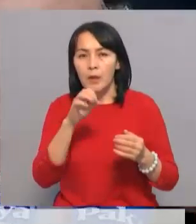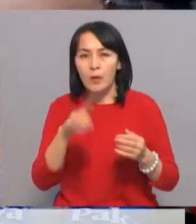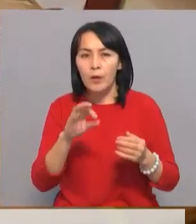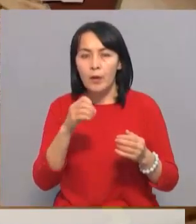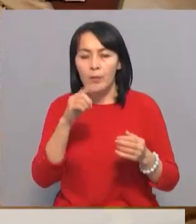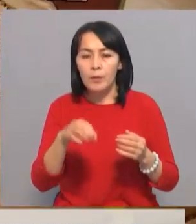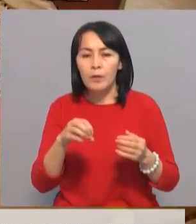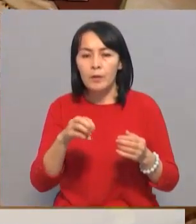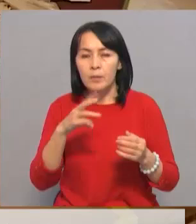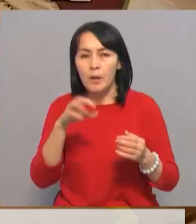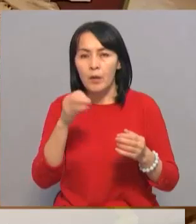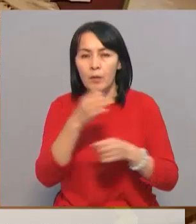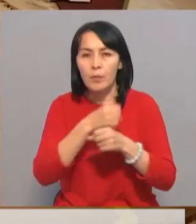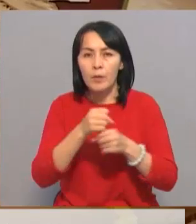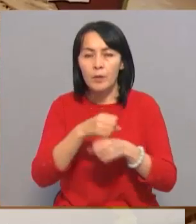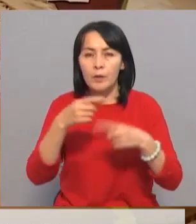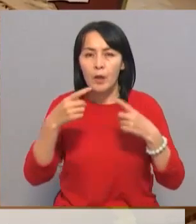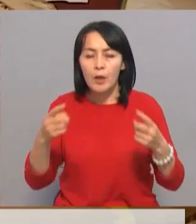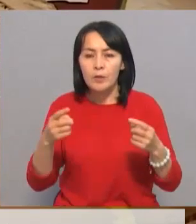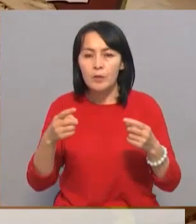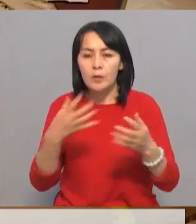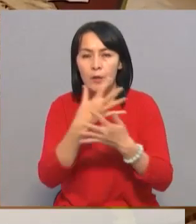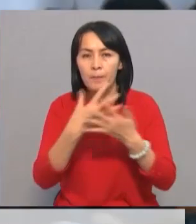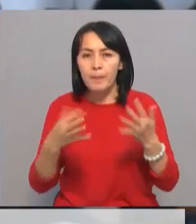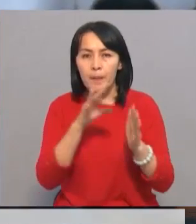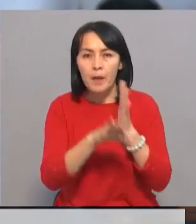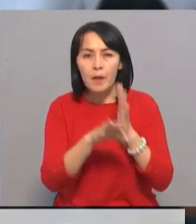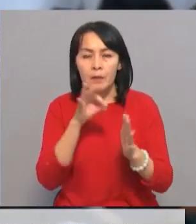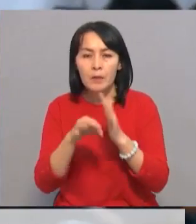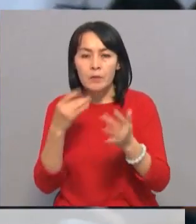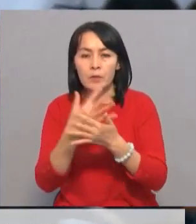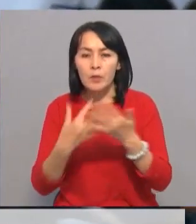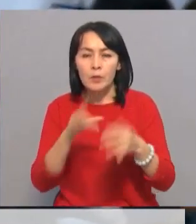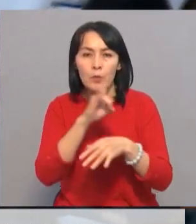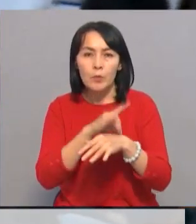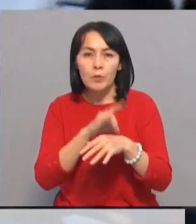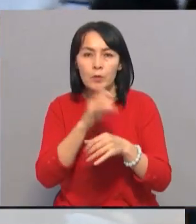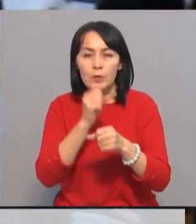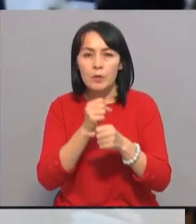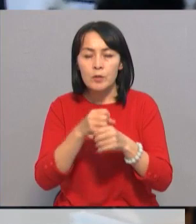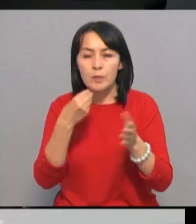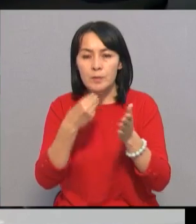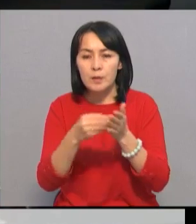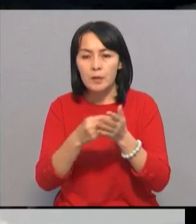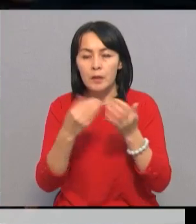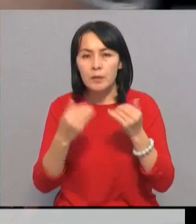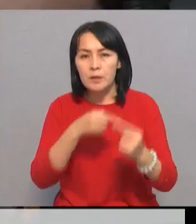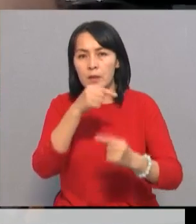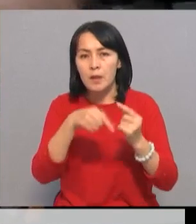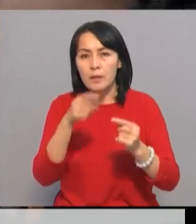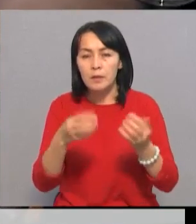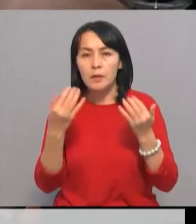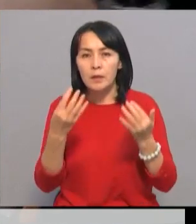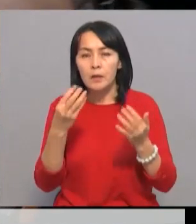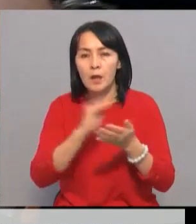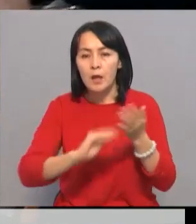Эйпл, Маккофе, Киткат сынды брендтерді таңдаған. Олар тауарлардың жалған түрін шығарып, саудаға салған. Кәсіпкерлерден келіп